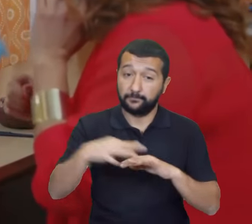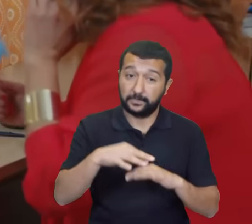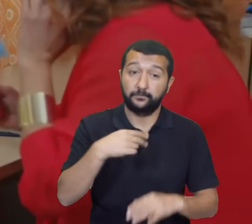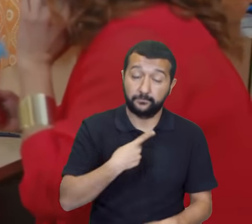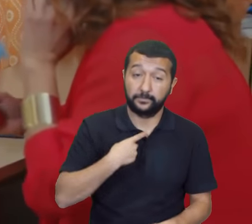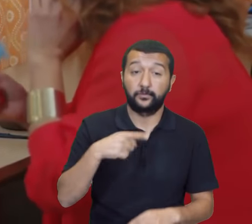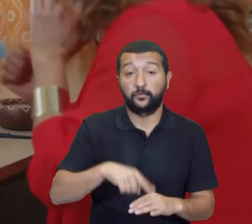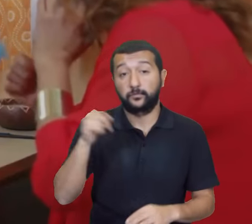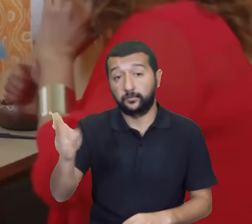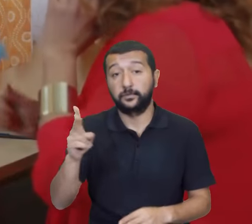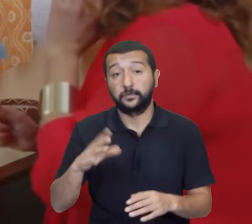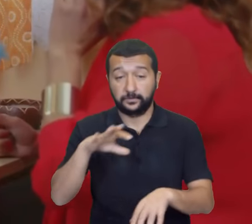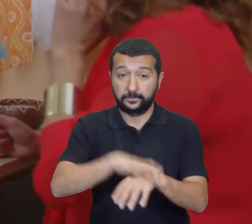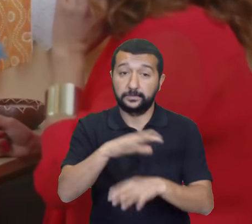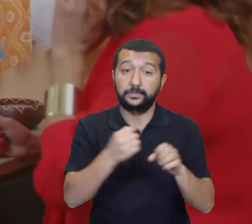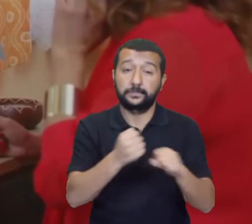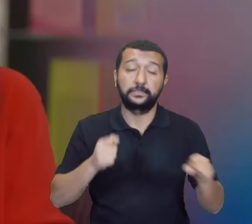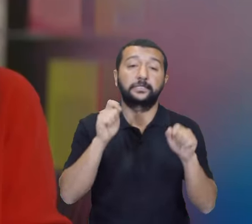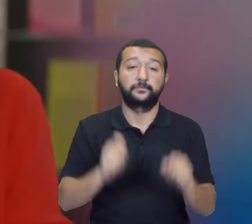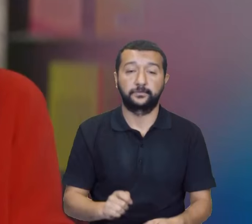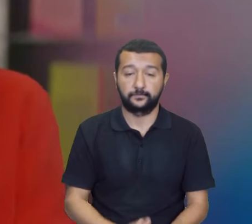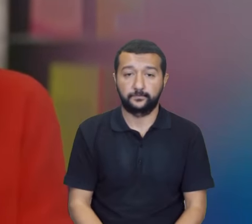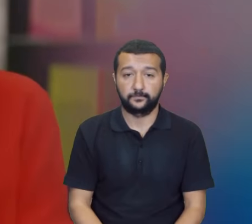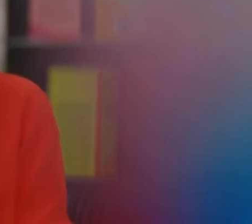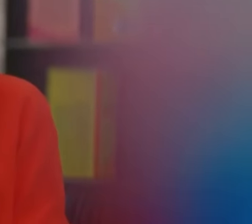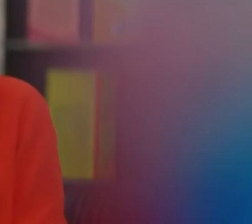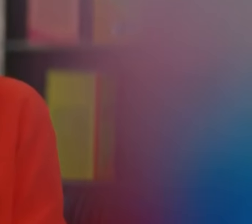parmağıma, benimkini de bileğime düğümleyeceğim.